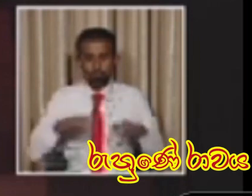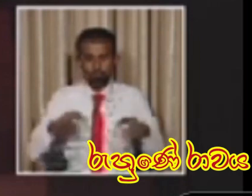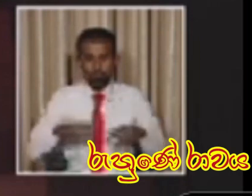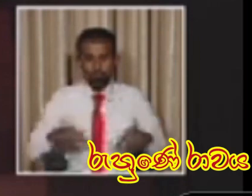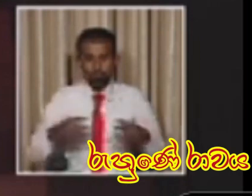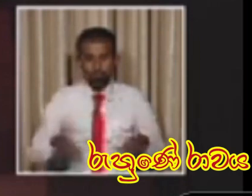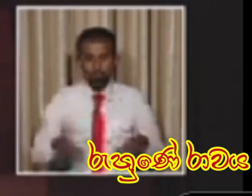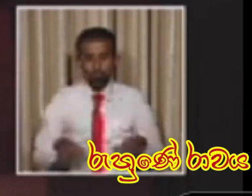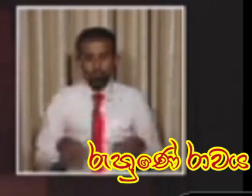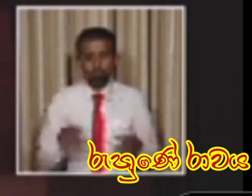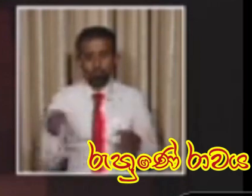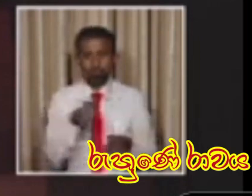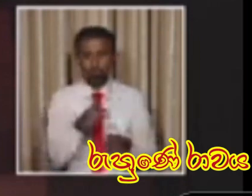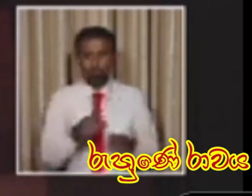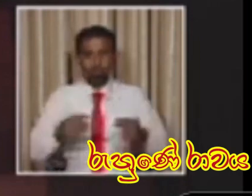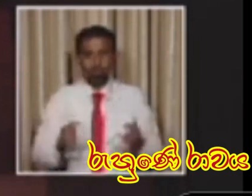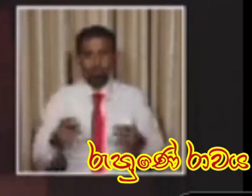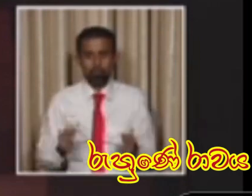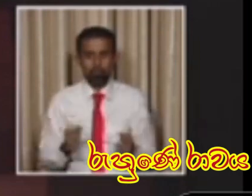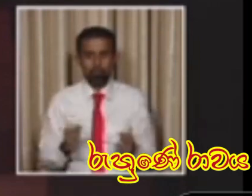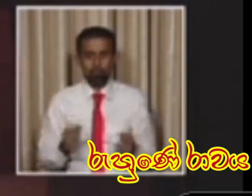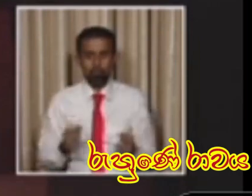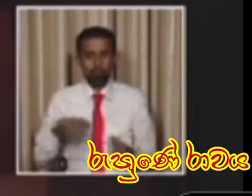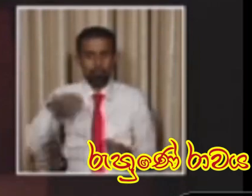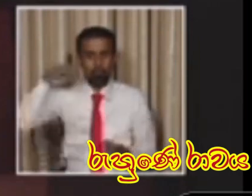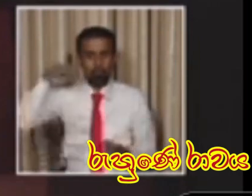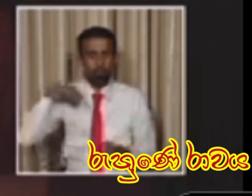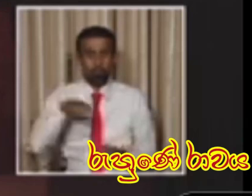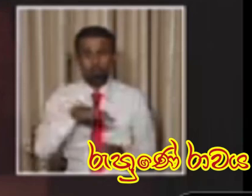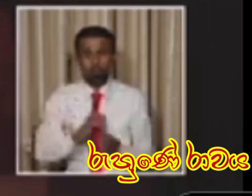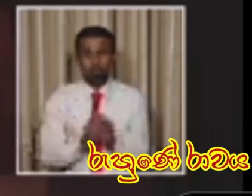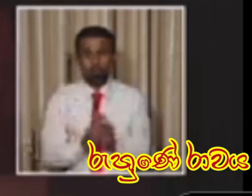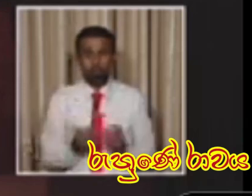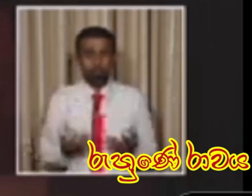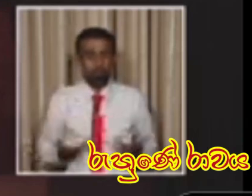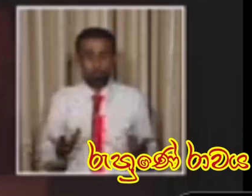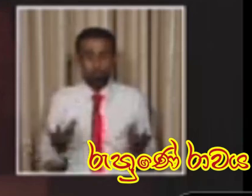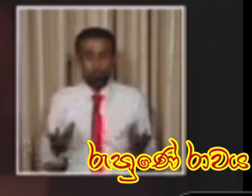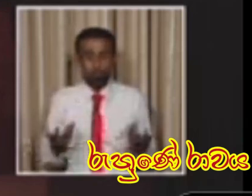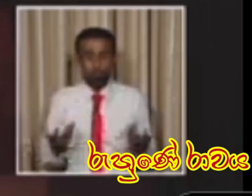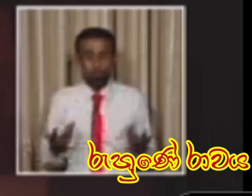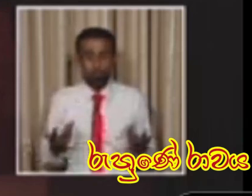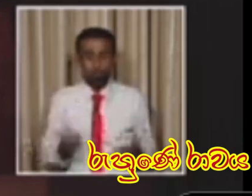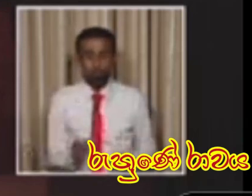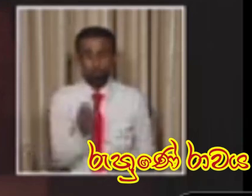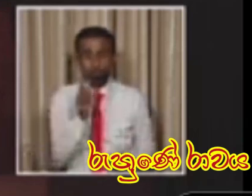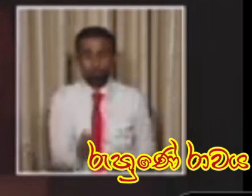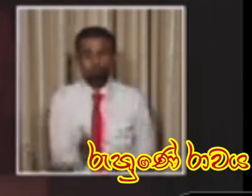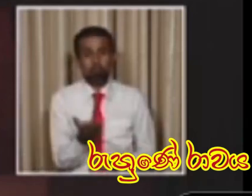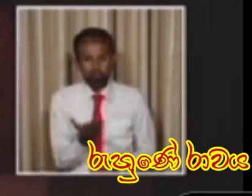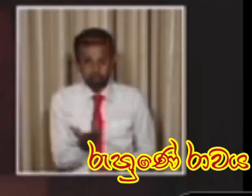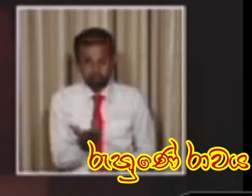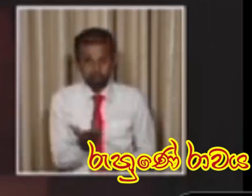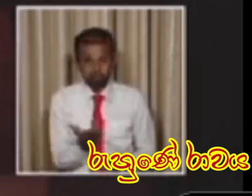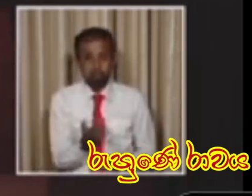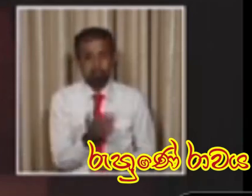මේ එක එක්කෙනාට තියෙන කඩි කුලප්පුවට මේ රටේ මේ විදුලි බල ශේෂ්ත්‍රයේ සංශෝධනය කරන්න දෙන්න බෑ. ඒ නිසා මම ඔබතුමාගෙන් ඉල්ලීමක් කරනවා